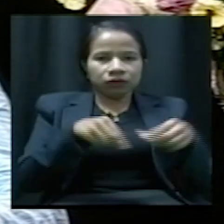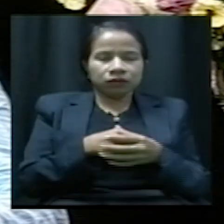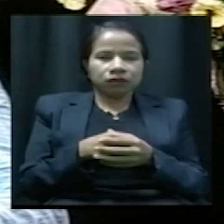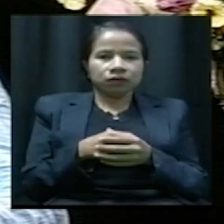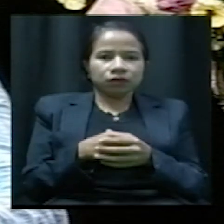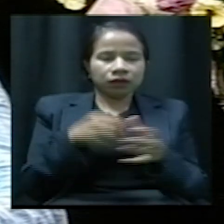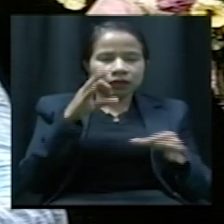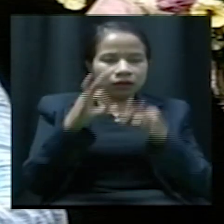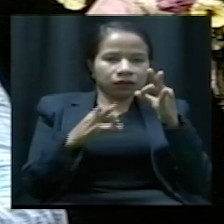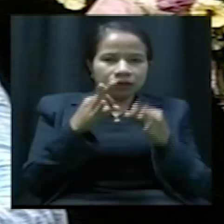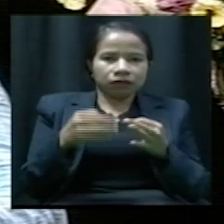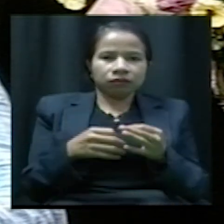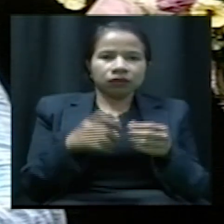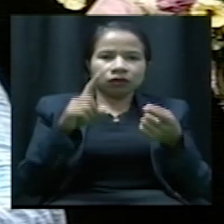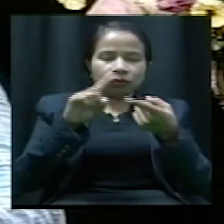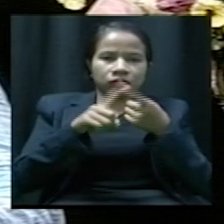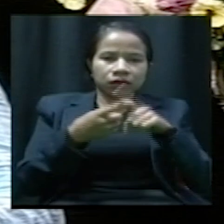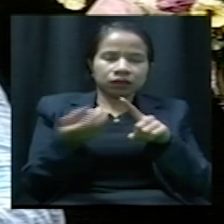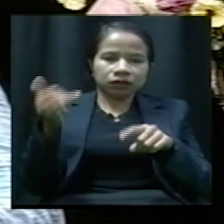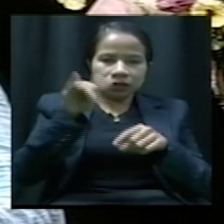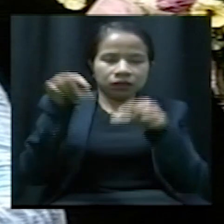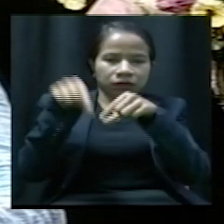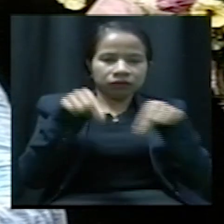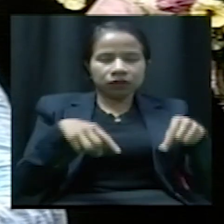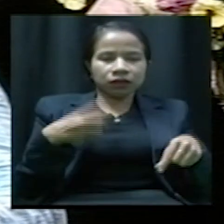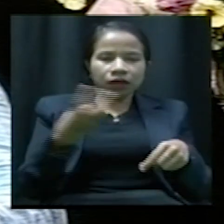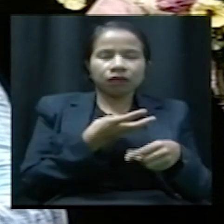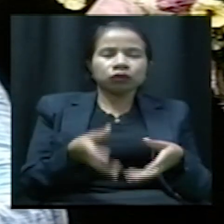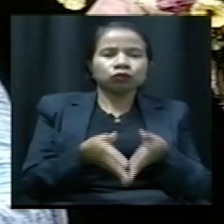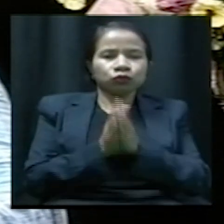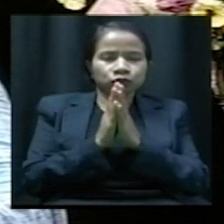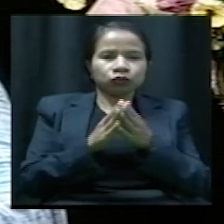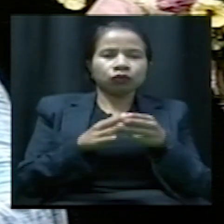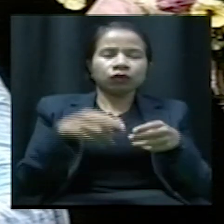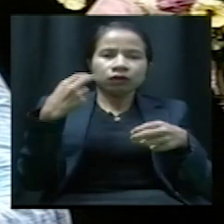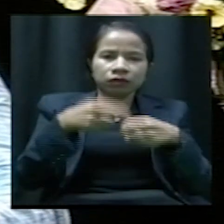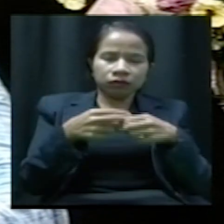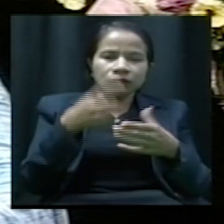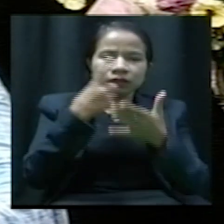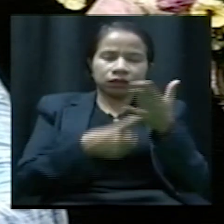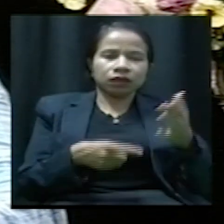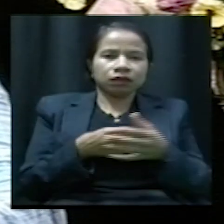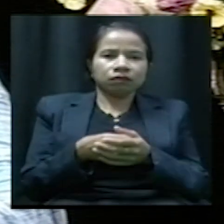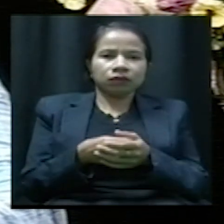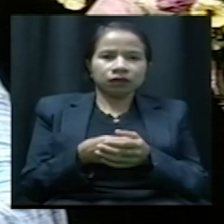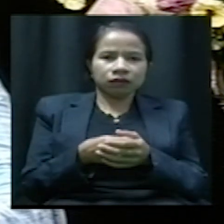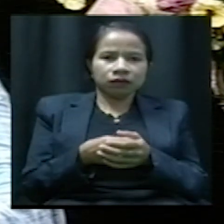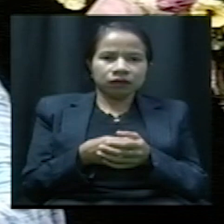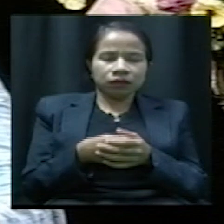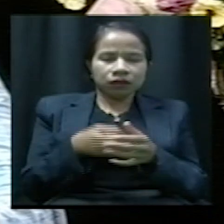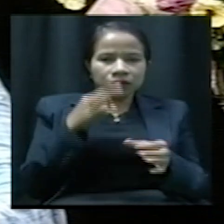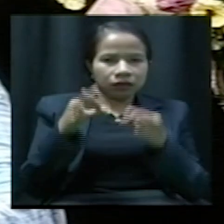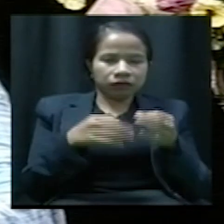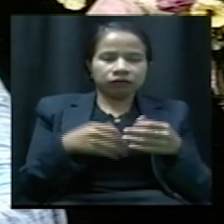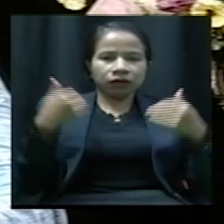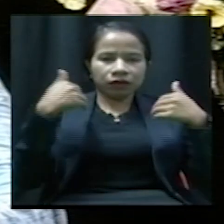publiku se kada aba kolega sio deficiencia ami husu konaba barera sera ma kita bosira influencia kita bosira